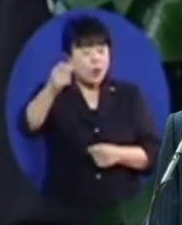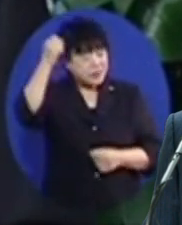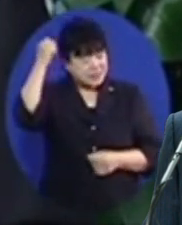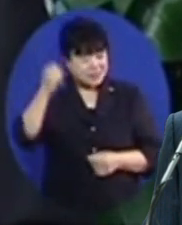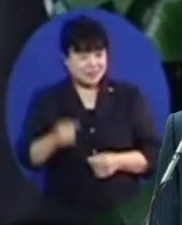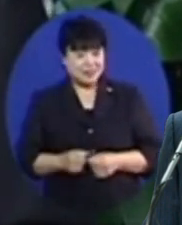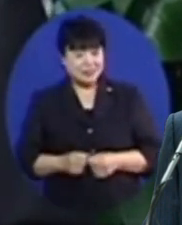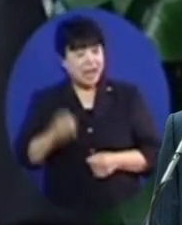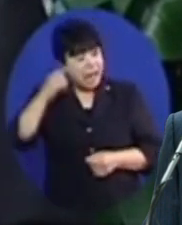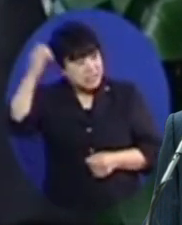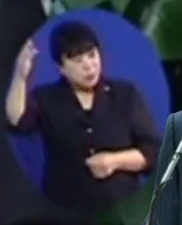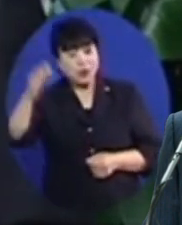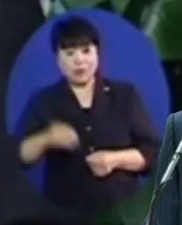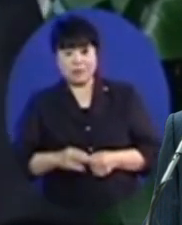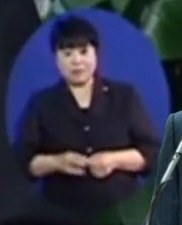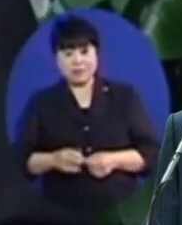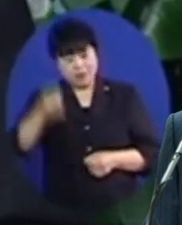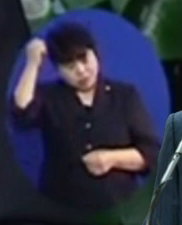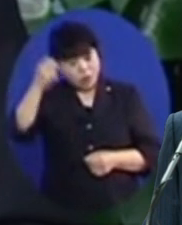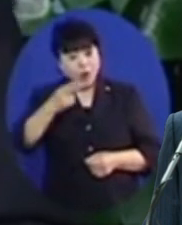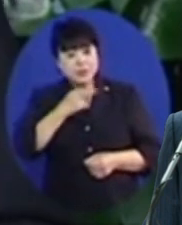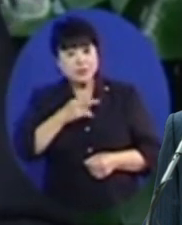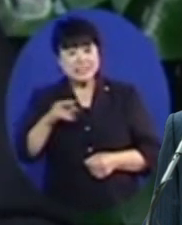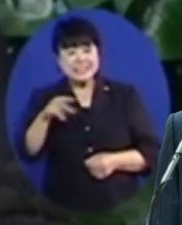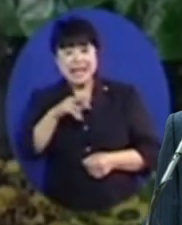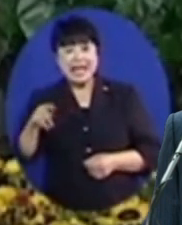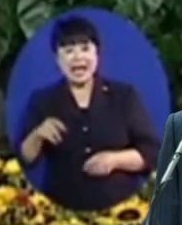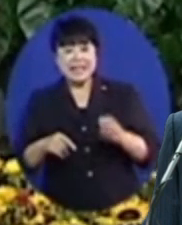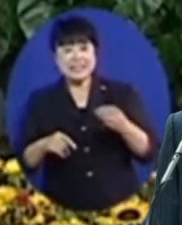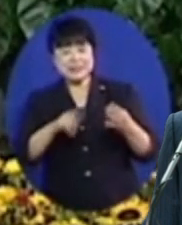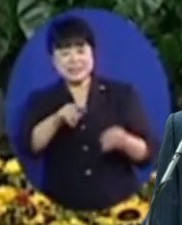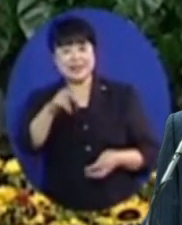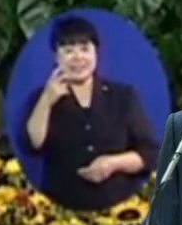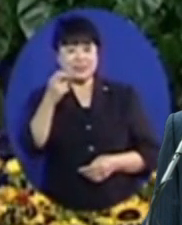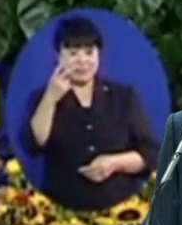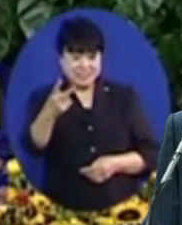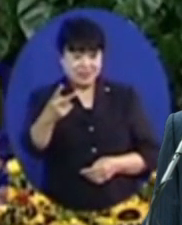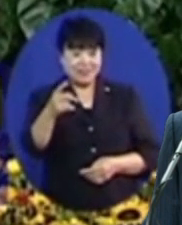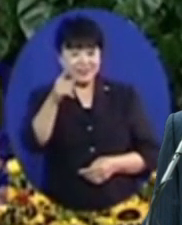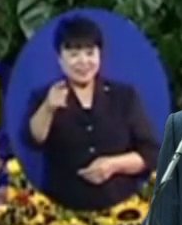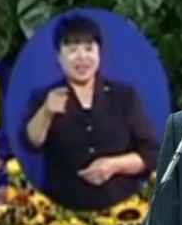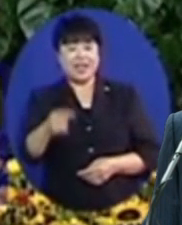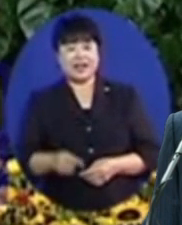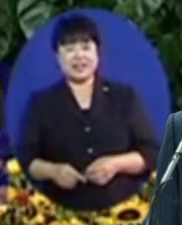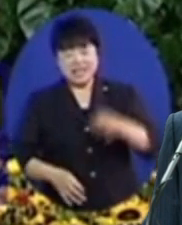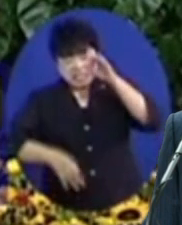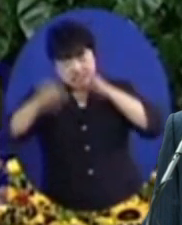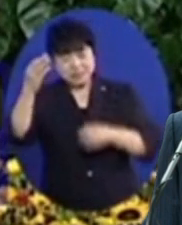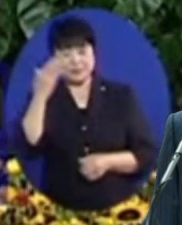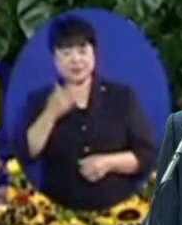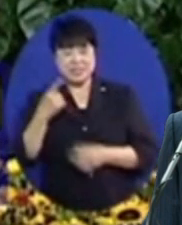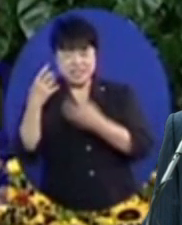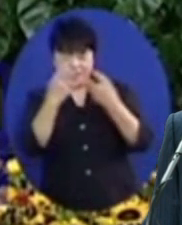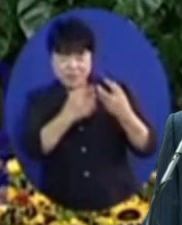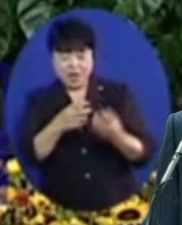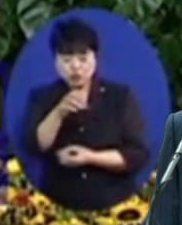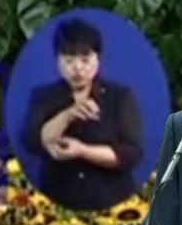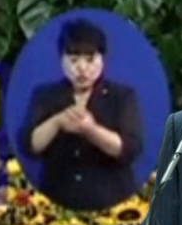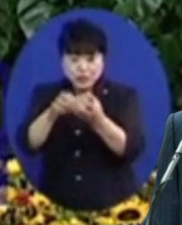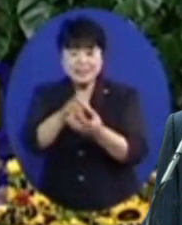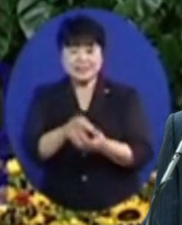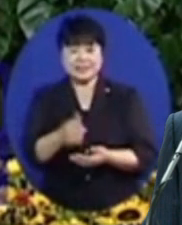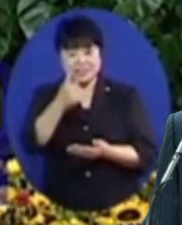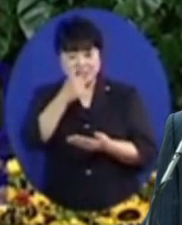기억해서 지워버린 것입니다. 이사야 44장 22절에 내가 내 허물을 빽빽한 구름같이 내